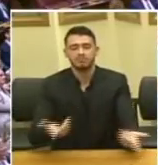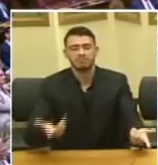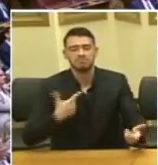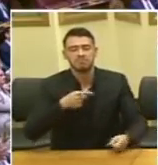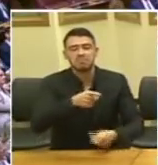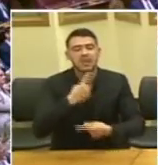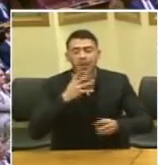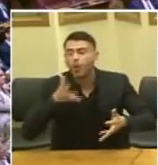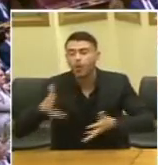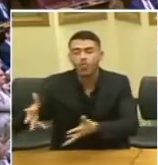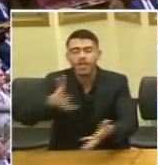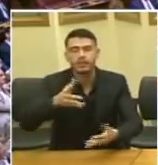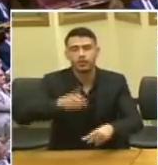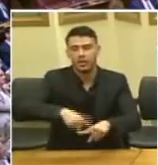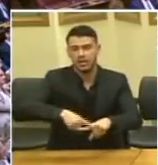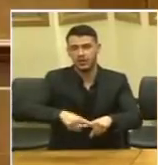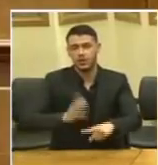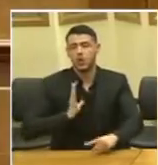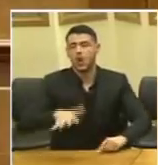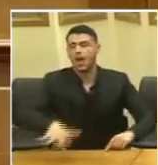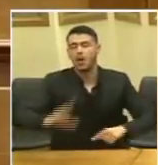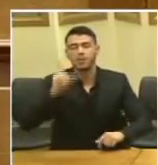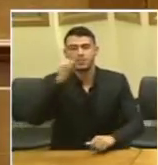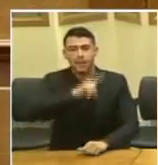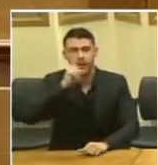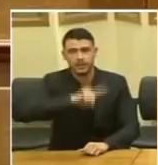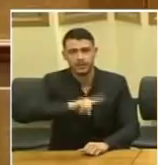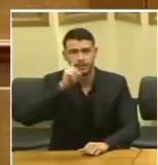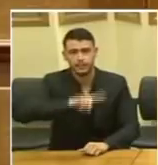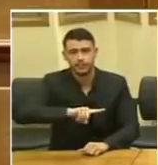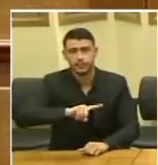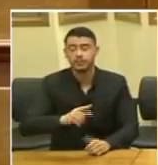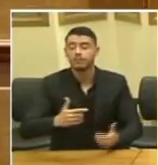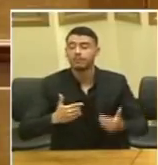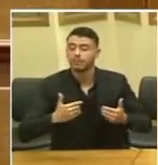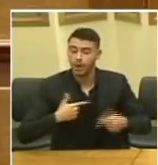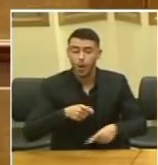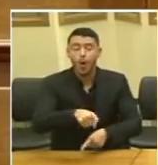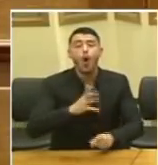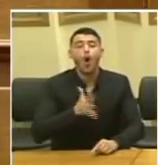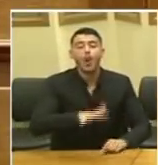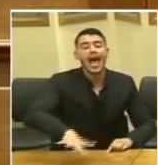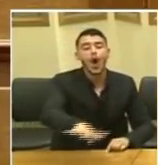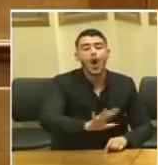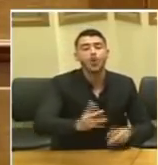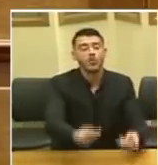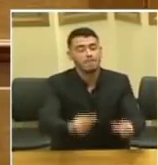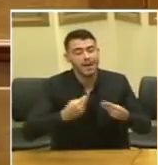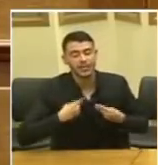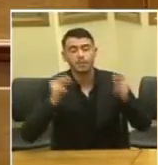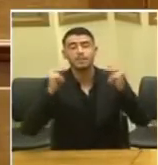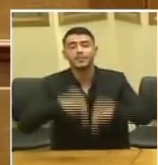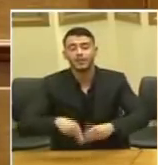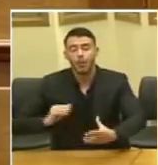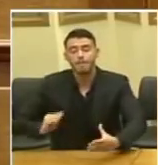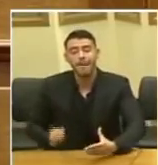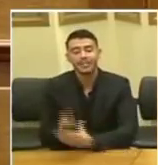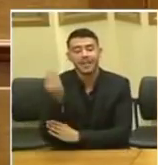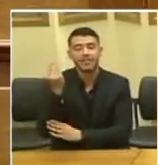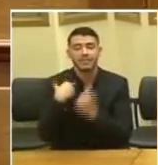λαό. Ο ελληνικός λαός όμως, στους ανεξάρτητους Έλληνες, έδωσε τη δύναμη να το κάνουν αυτό. Και έδωσε τη δύναμη να το κάνουν όσο παραμένουν